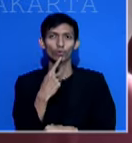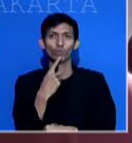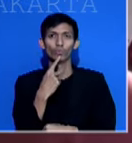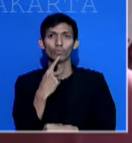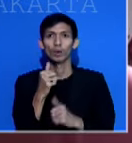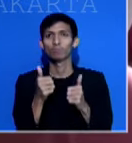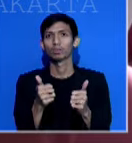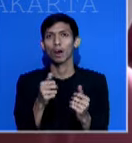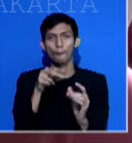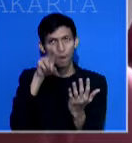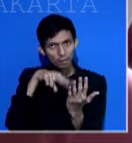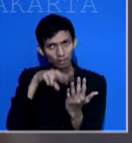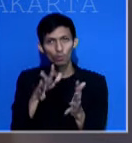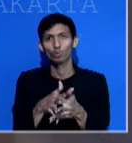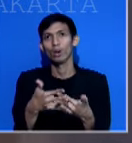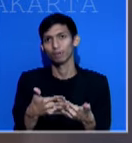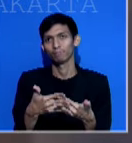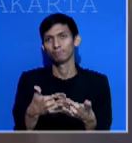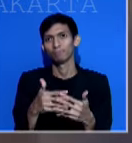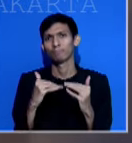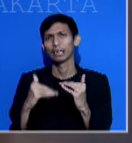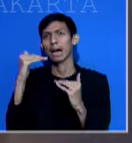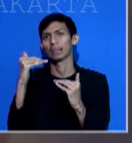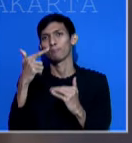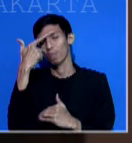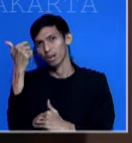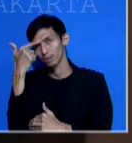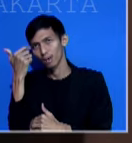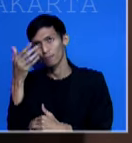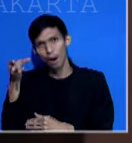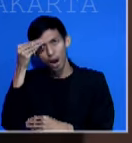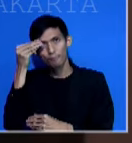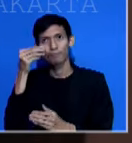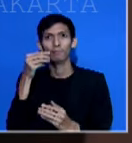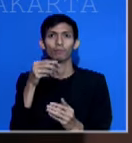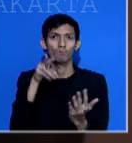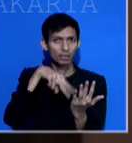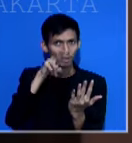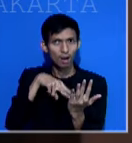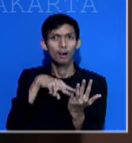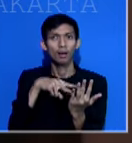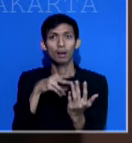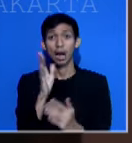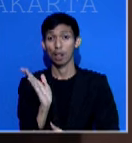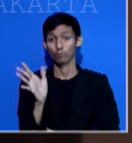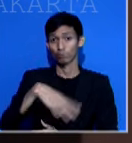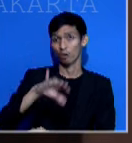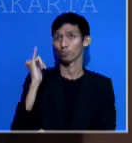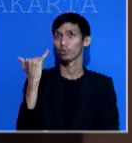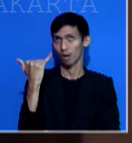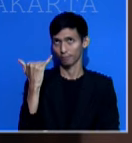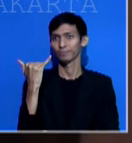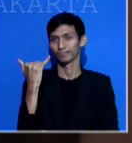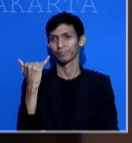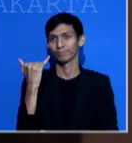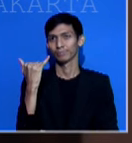bisa membaca Alquran dan meningkatkan literasi baca untuk Jogja sendiri ee memang termasuk